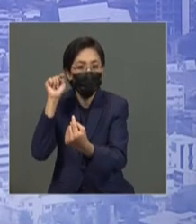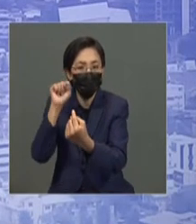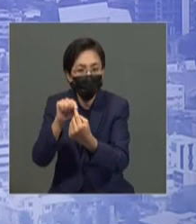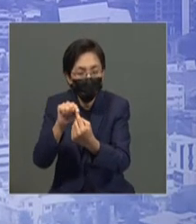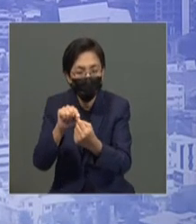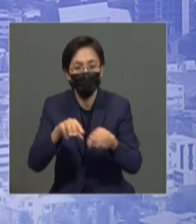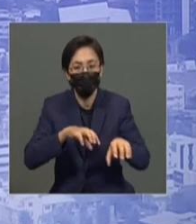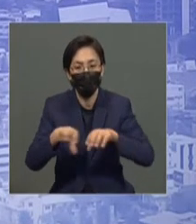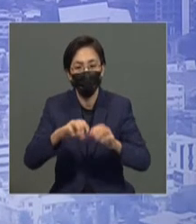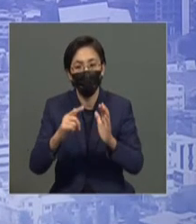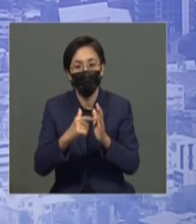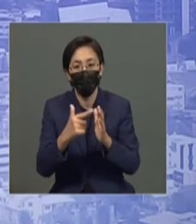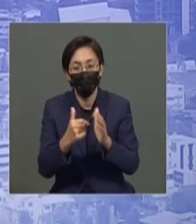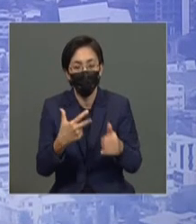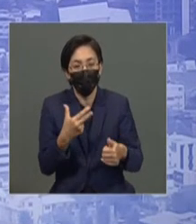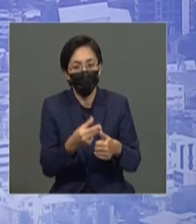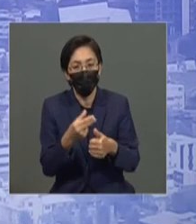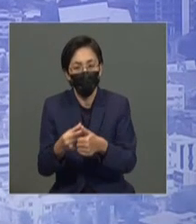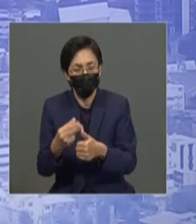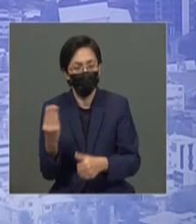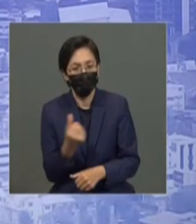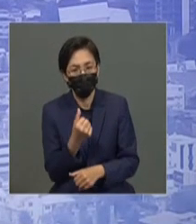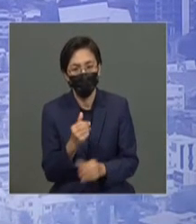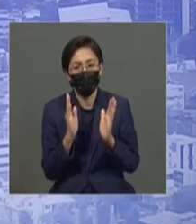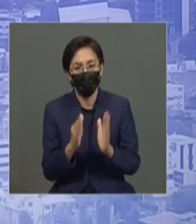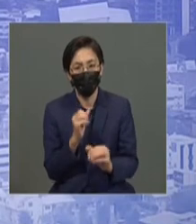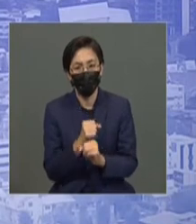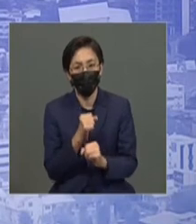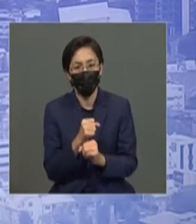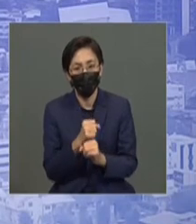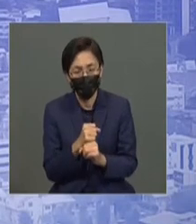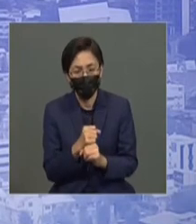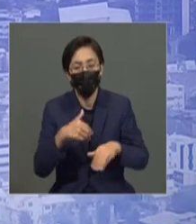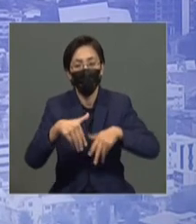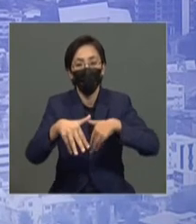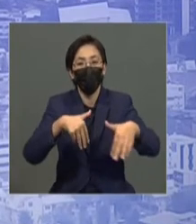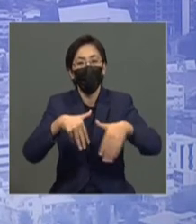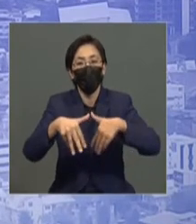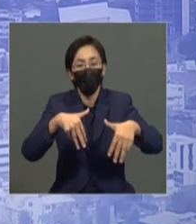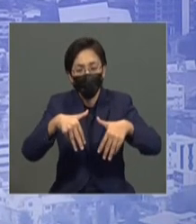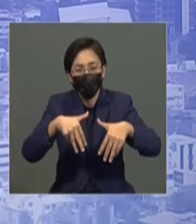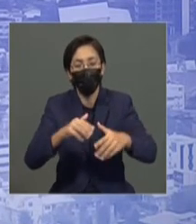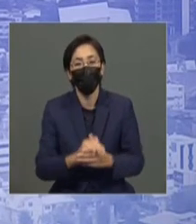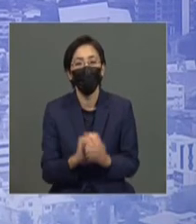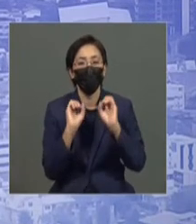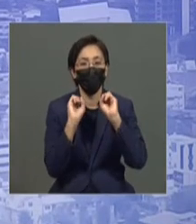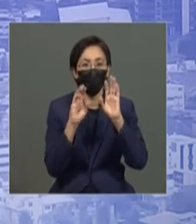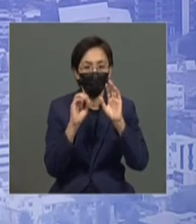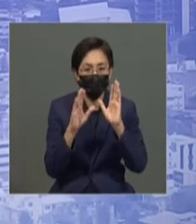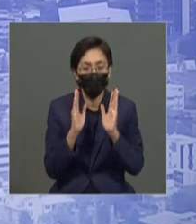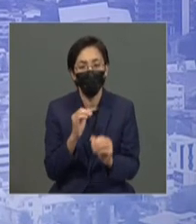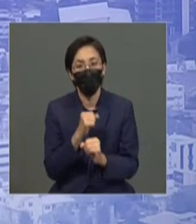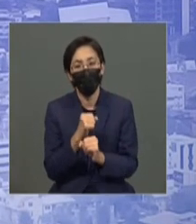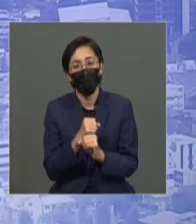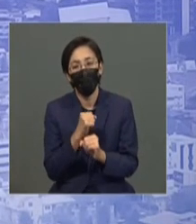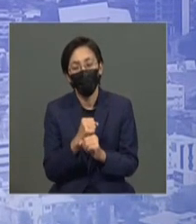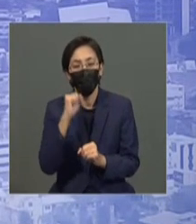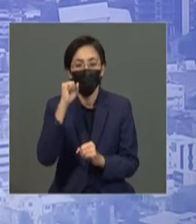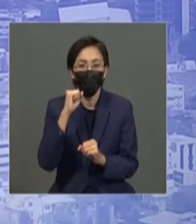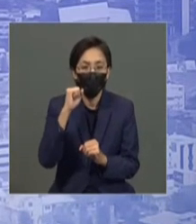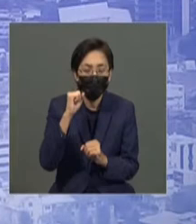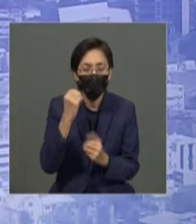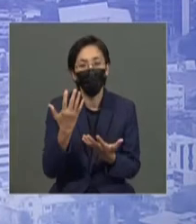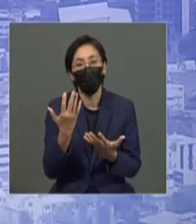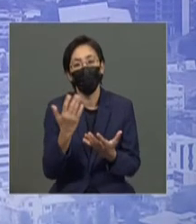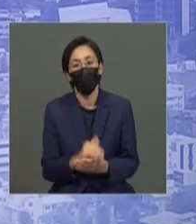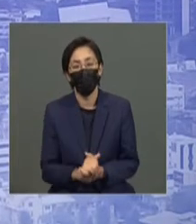จัดสรรวัคซีนโดยเร็วให้กับบุคคลที่ทำงานสาธารณะนะคะครูพนักงานขนส่งสาธารณะ